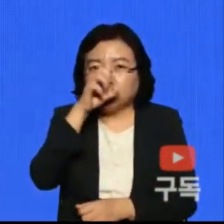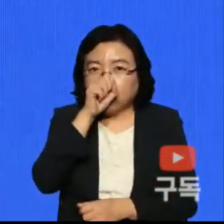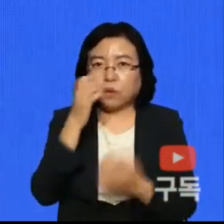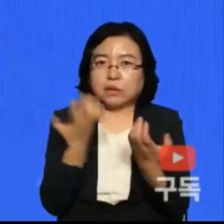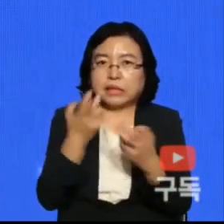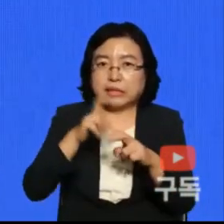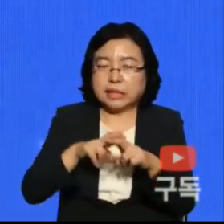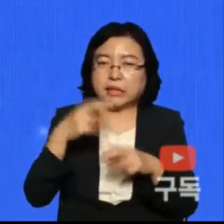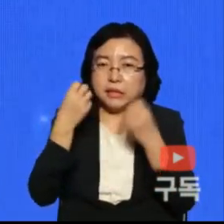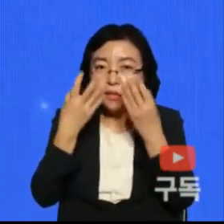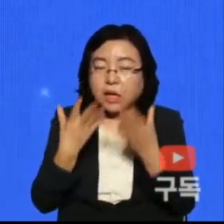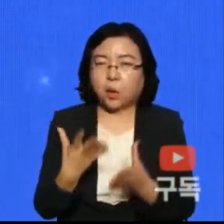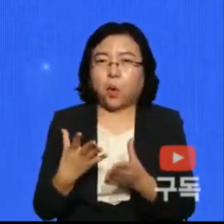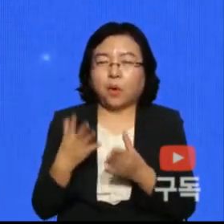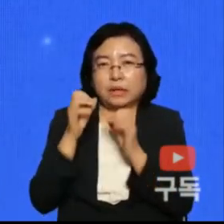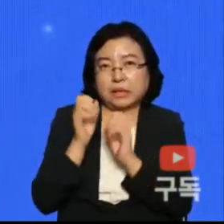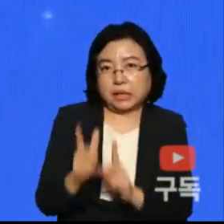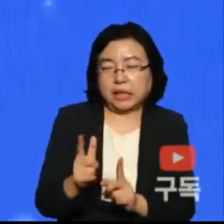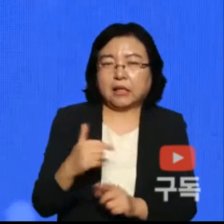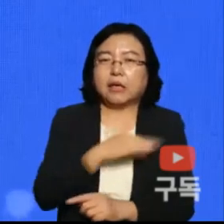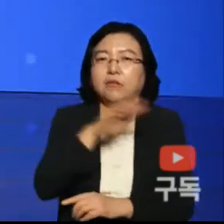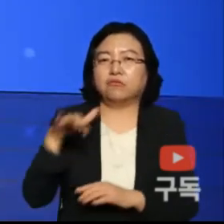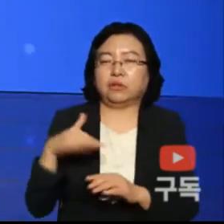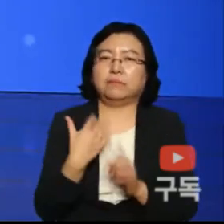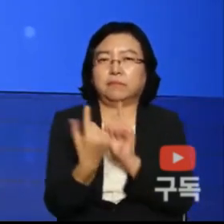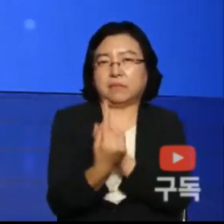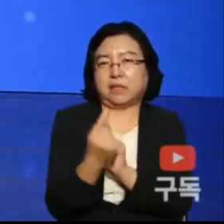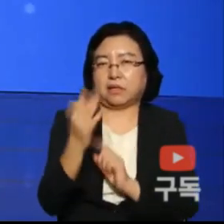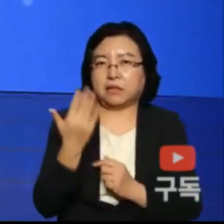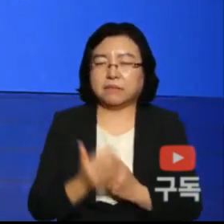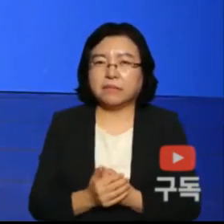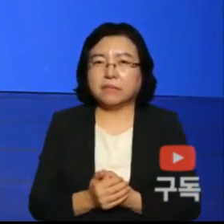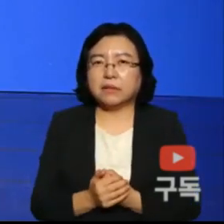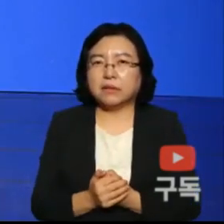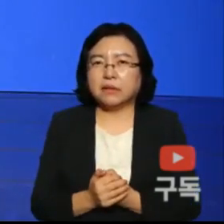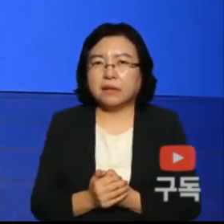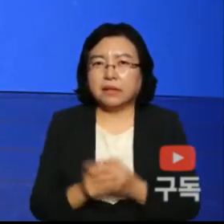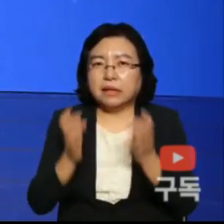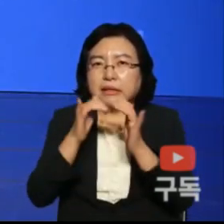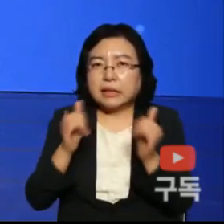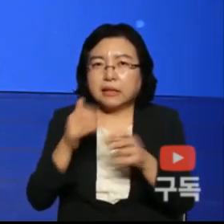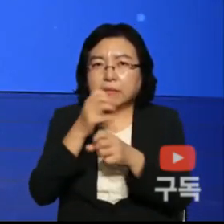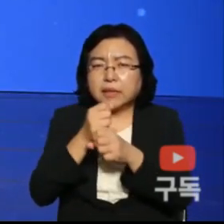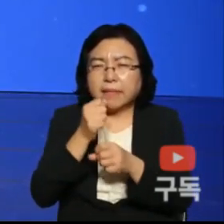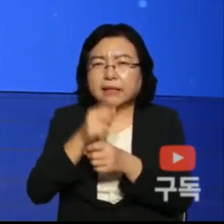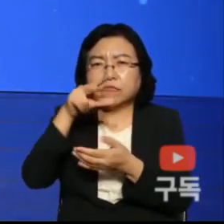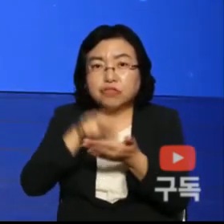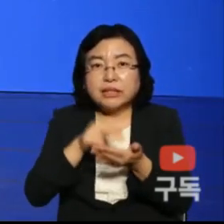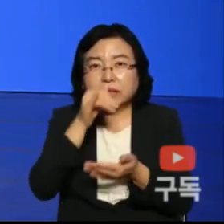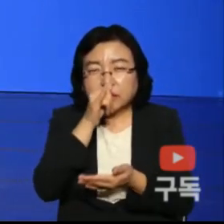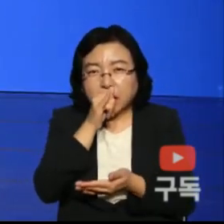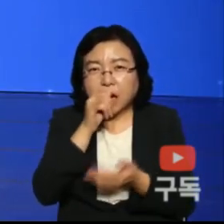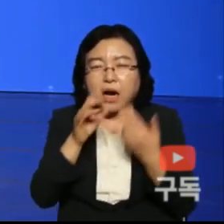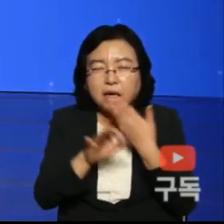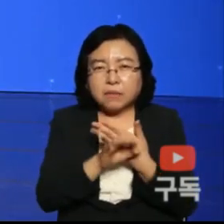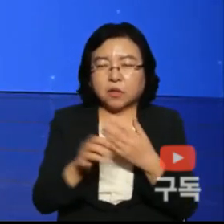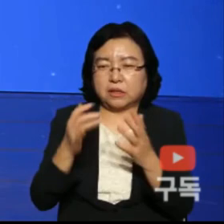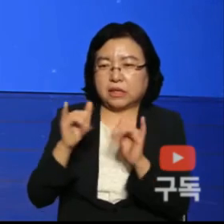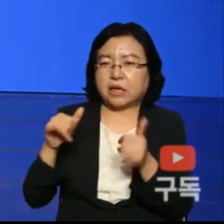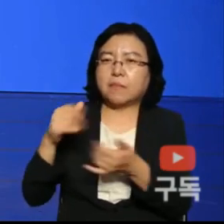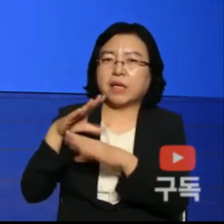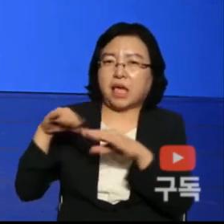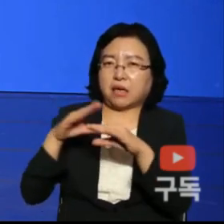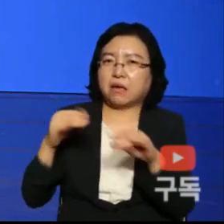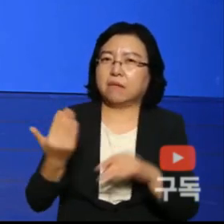성장 기우에 우리 앞에 기다릴 겁니다 사람이 만든 문제는 사람이 해결할 수